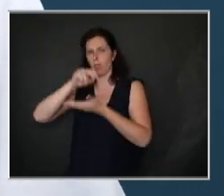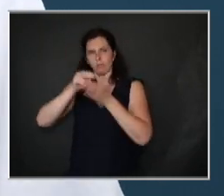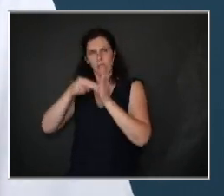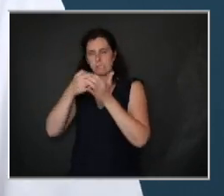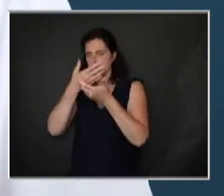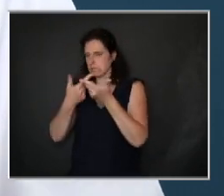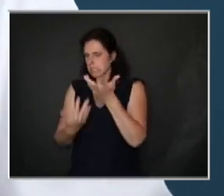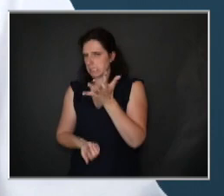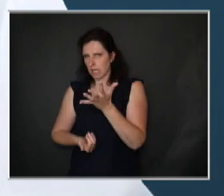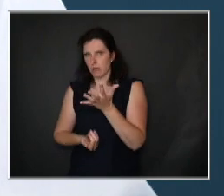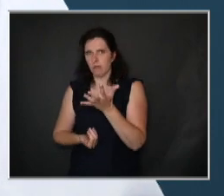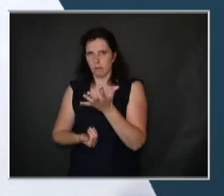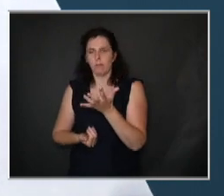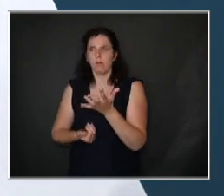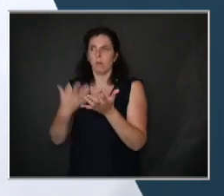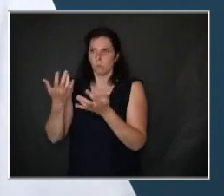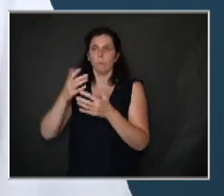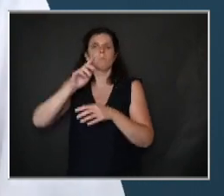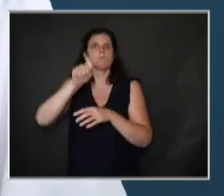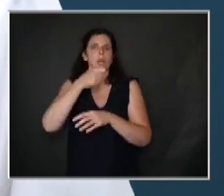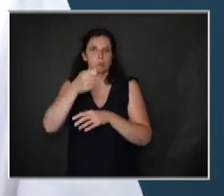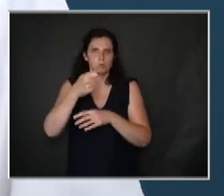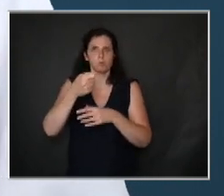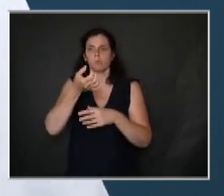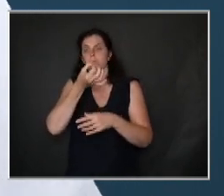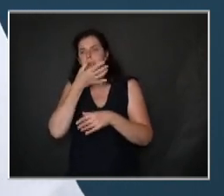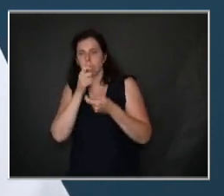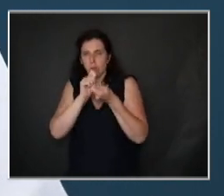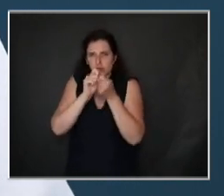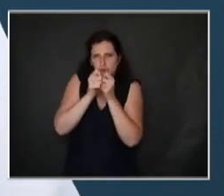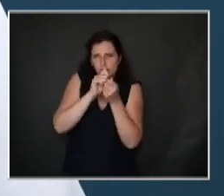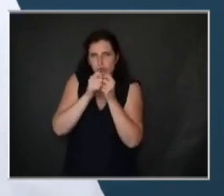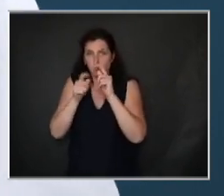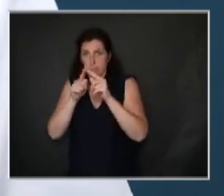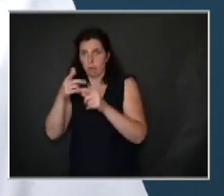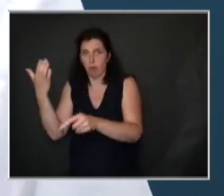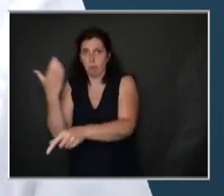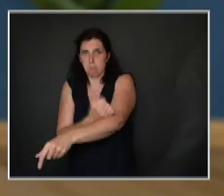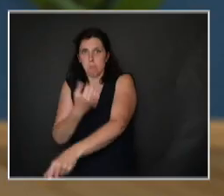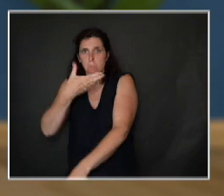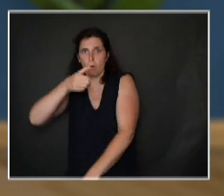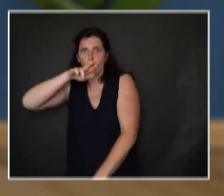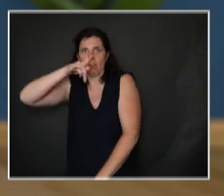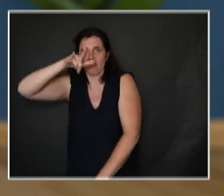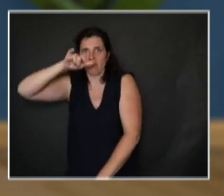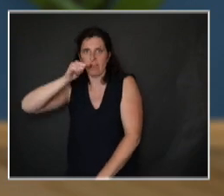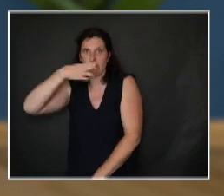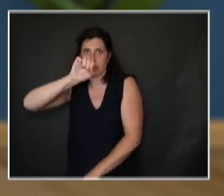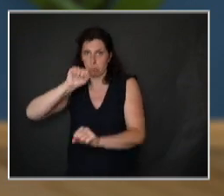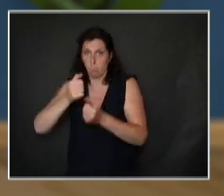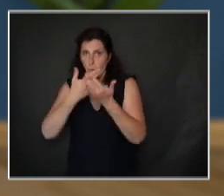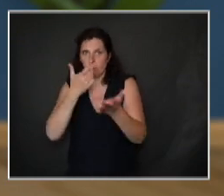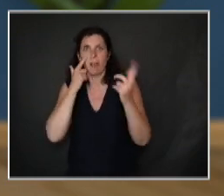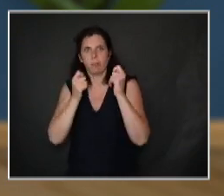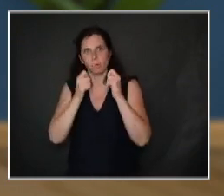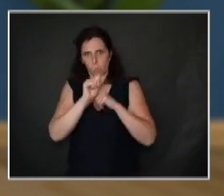des techniques, bon, bien sûr, des manipulations de traitement, parfois même le recours à la morphine, en faisant attention, hein, parce que